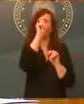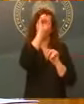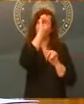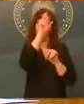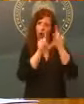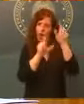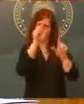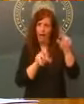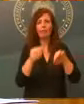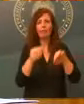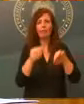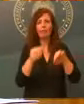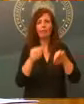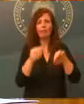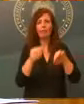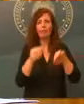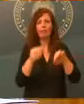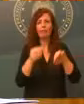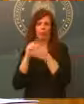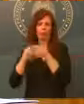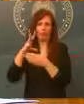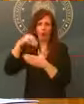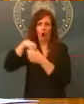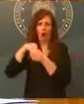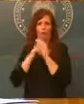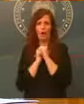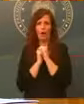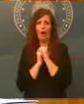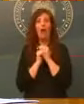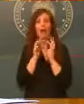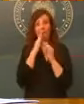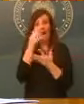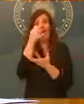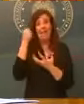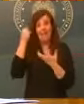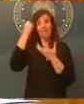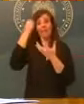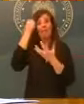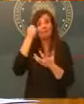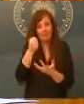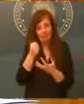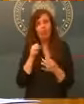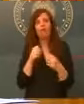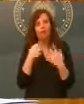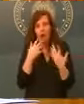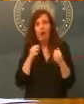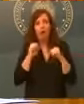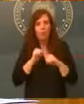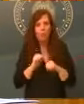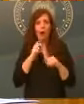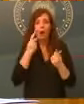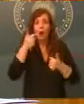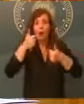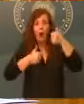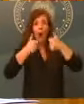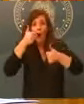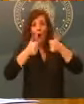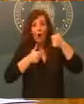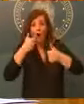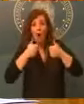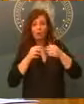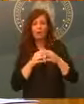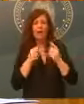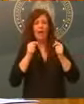non docente. Per non parlare dell'enorme investimento che abbiamo fatto sui concorsi, migliaia di posti dati a